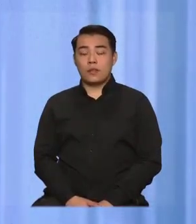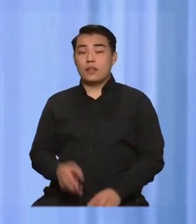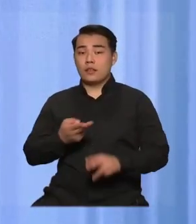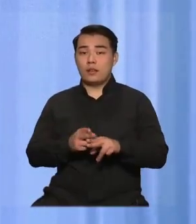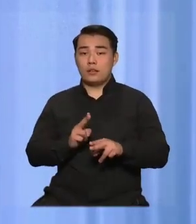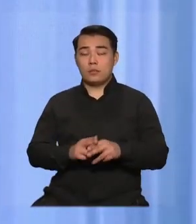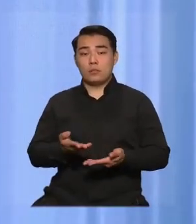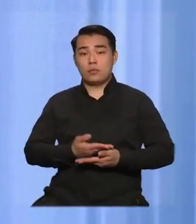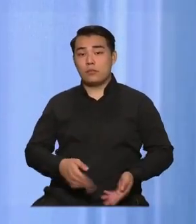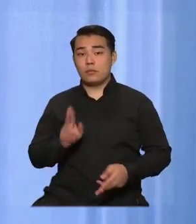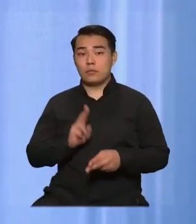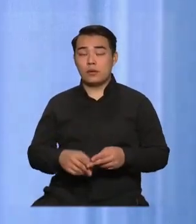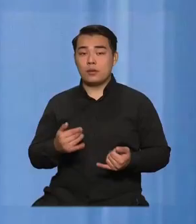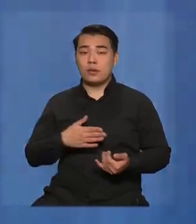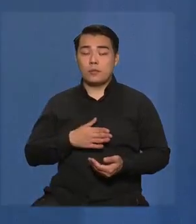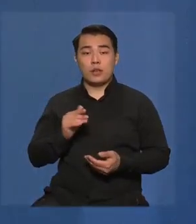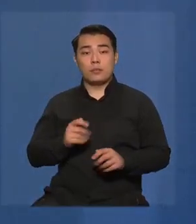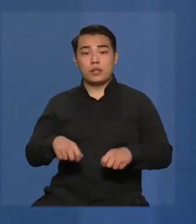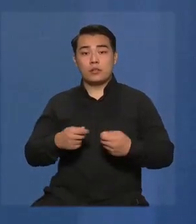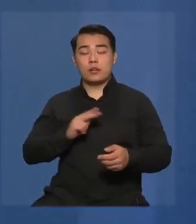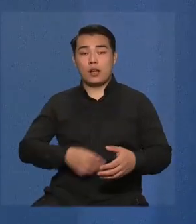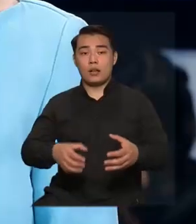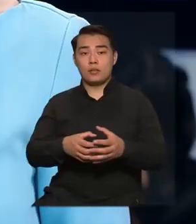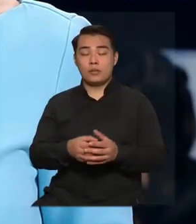На этом у нас все. Я прощаюсь и передаю слово моей